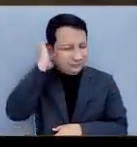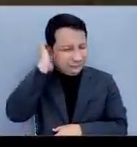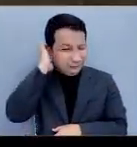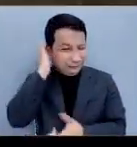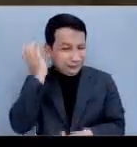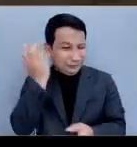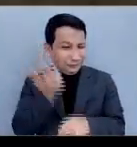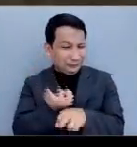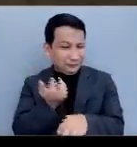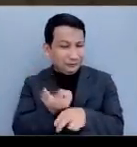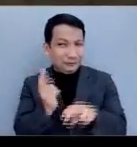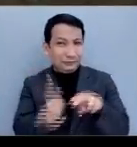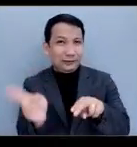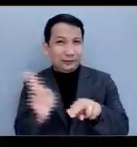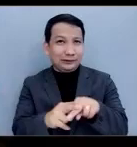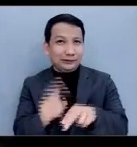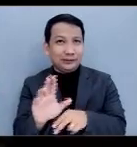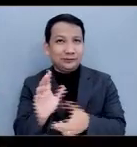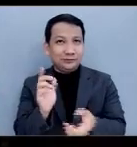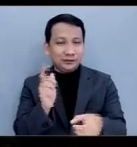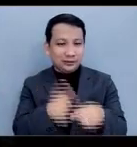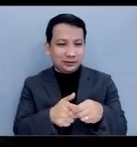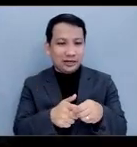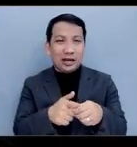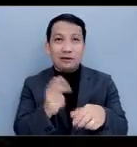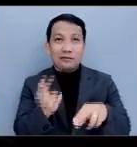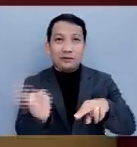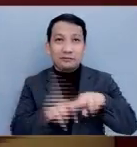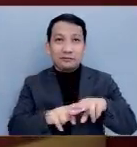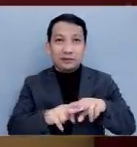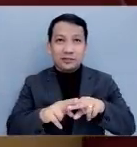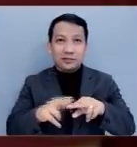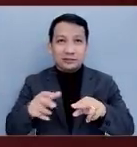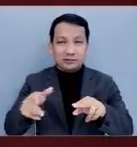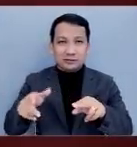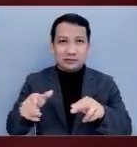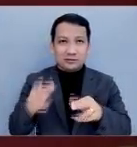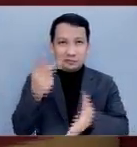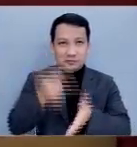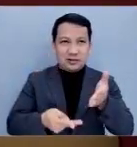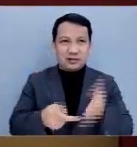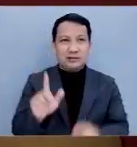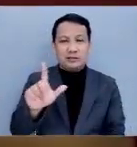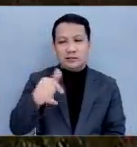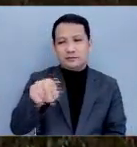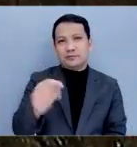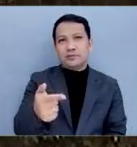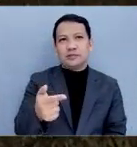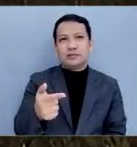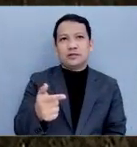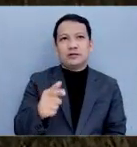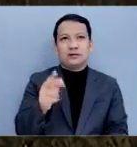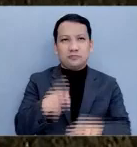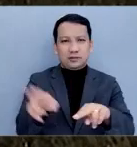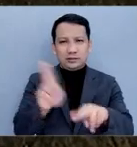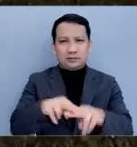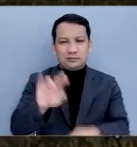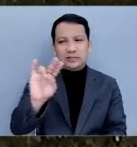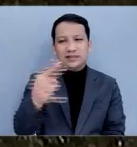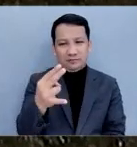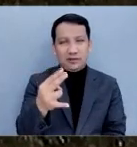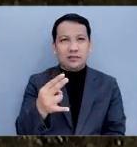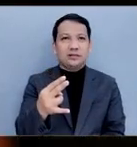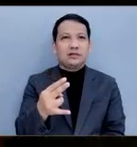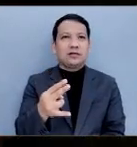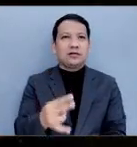ang malaking dagdag singil sa LPG ngayong buwan. Epektibo ngayong araw, halos 7 pesos ang itataas sa presyo ng